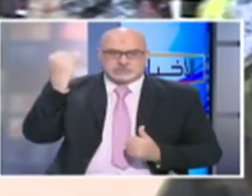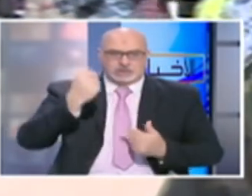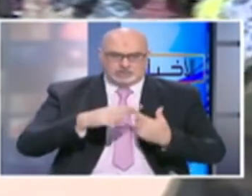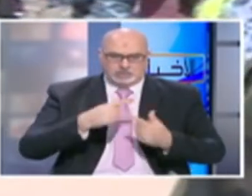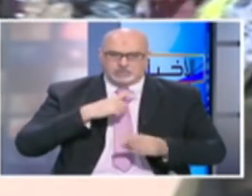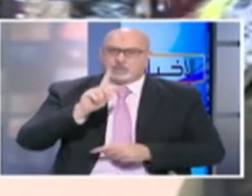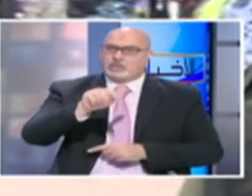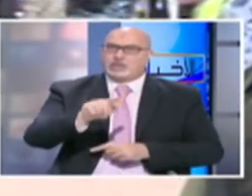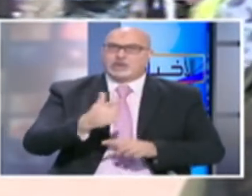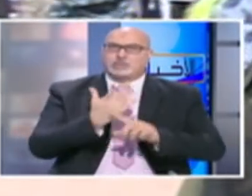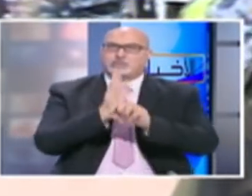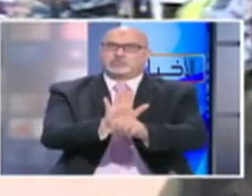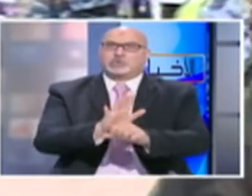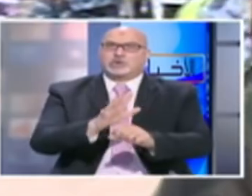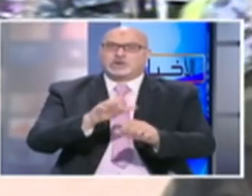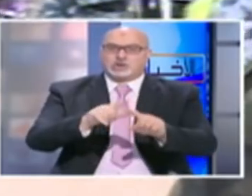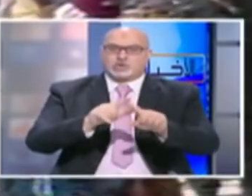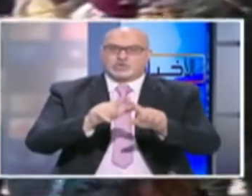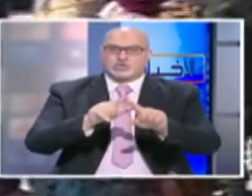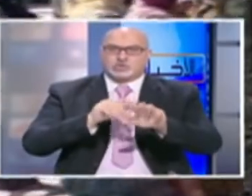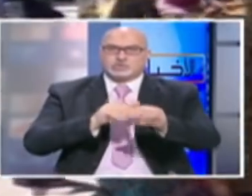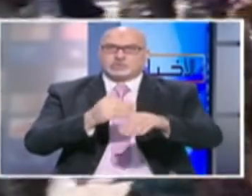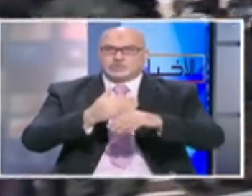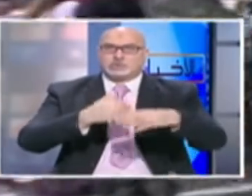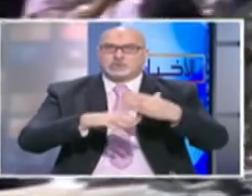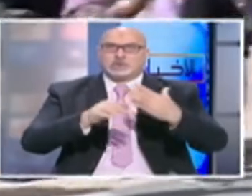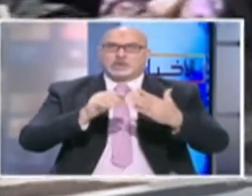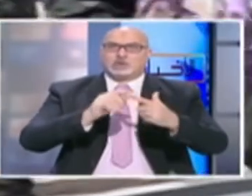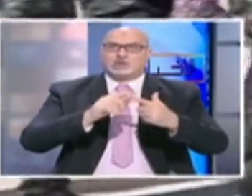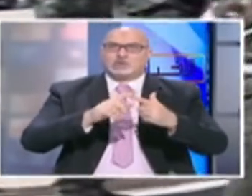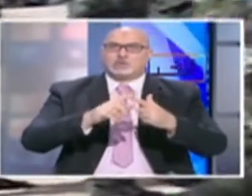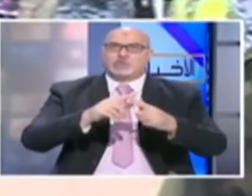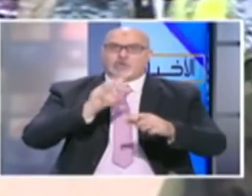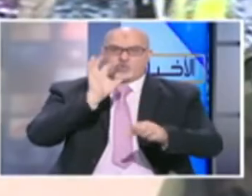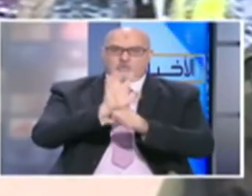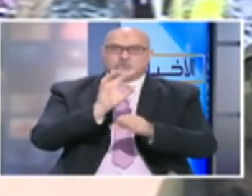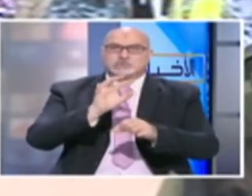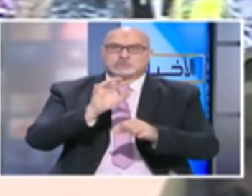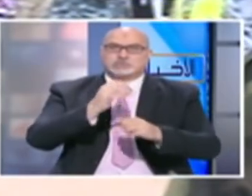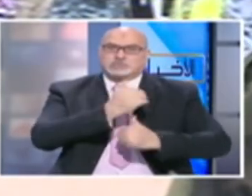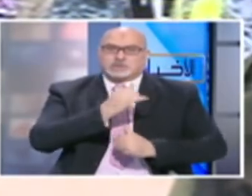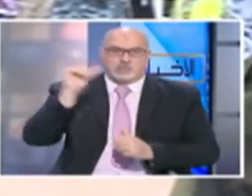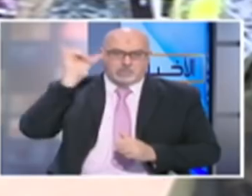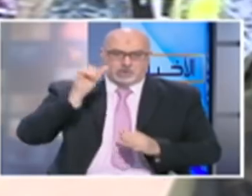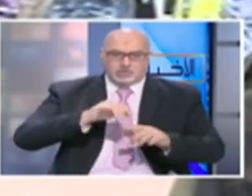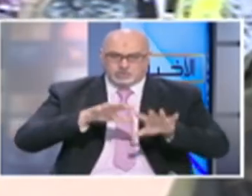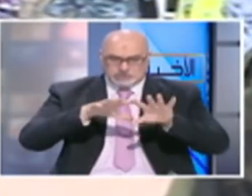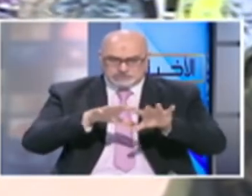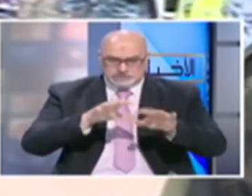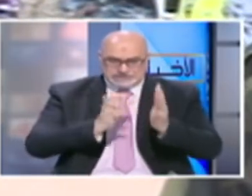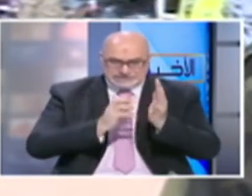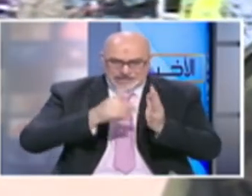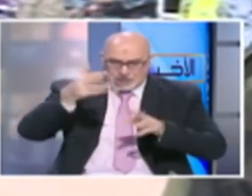الحياد لحماية وطننا والاستكمال سيادته ودحر القزاة من آخر شبر من تراب الجمهورية